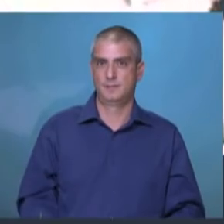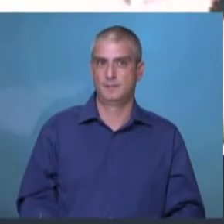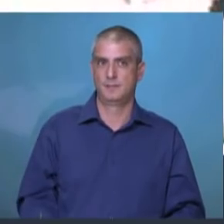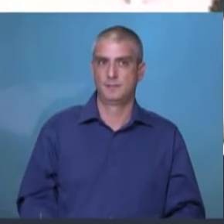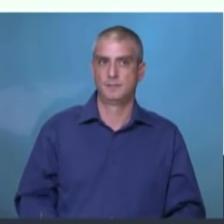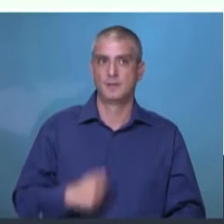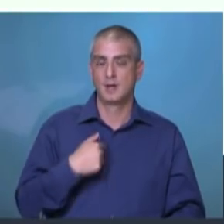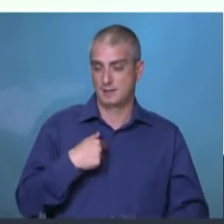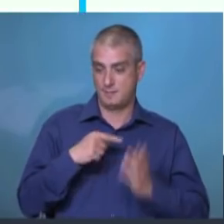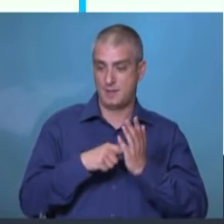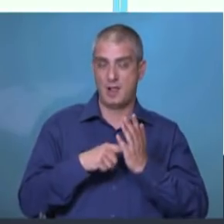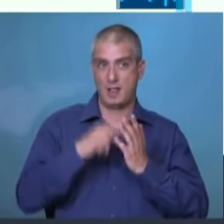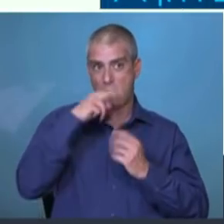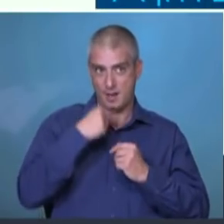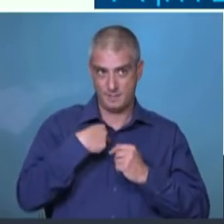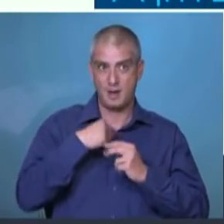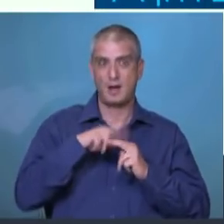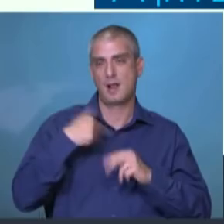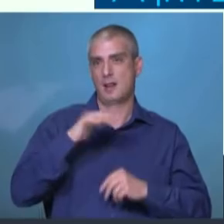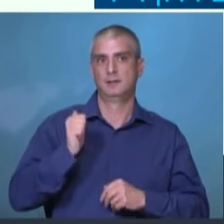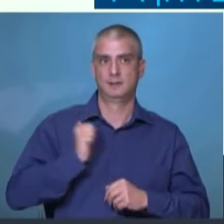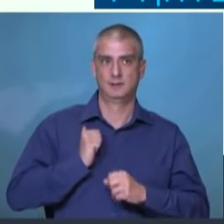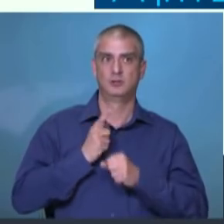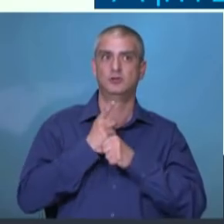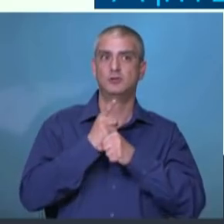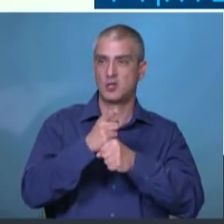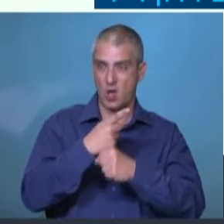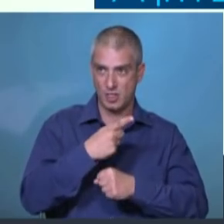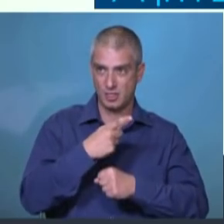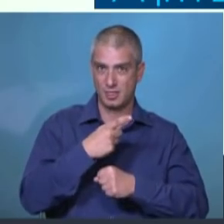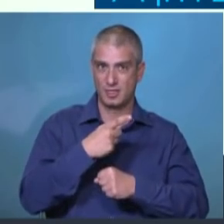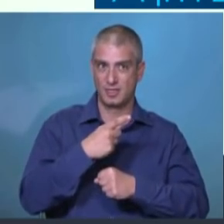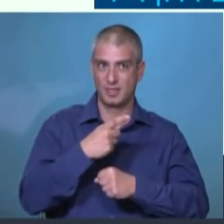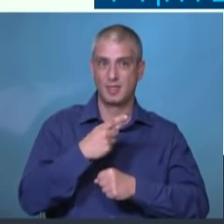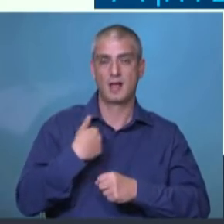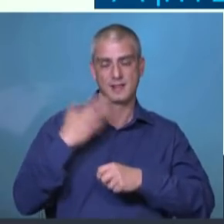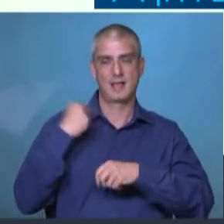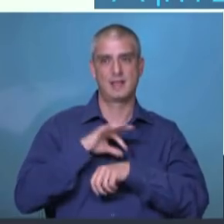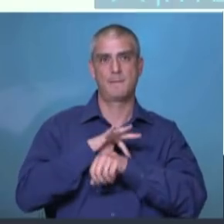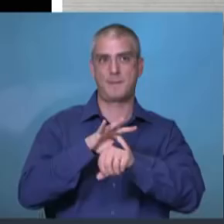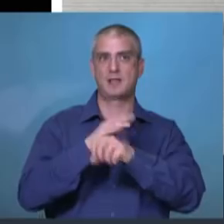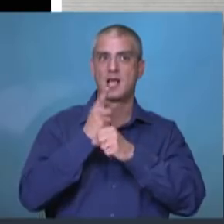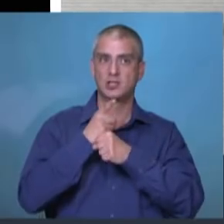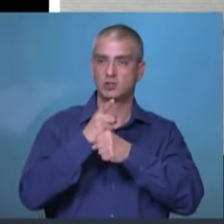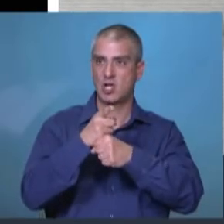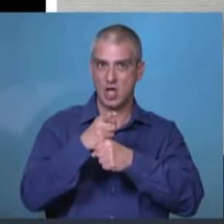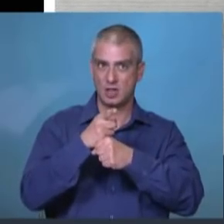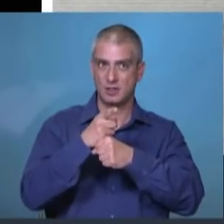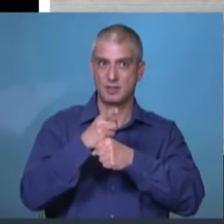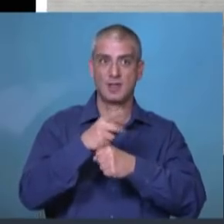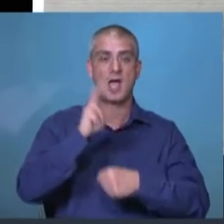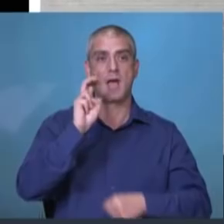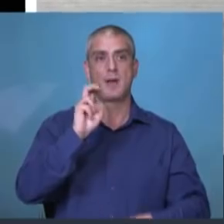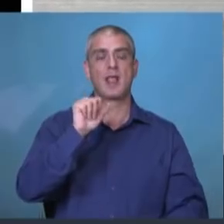אני בעקבות אבא שירתתי בשריון. הייתי מדריכת שריון. עמרם